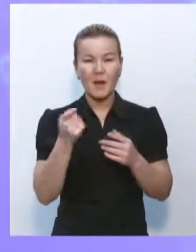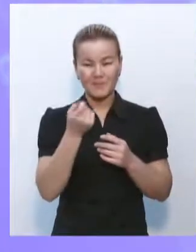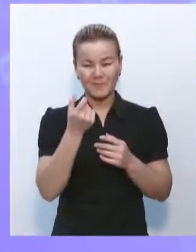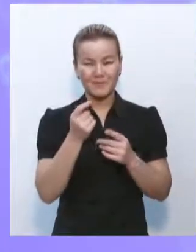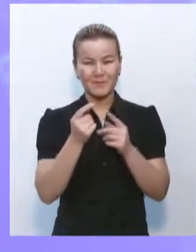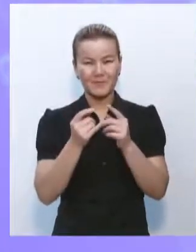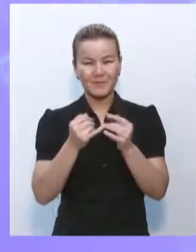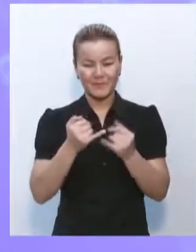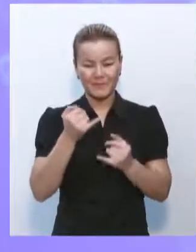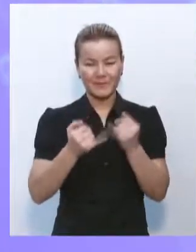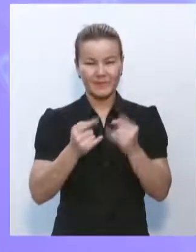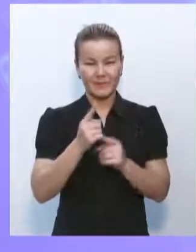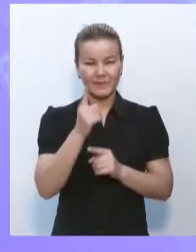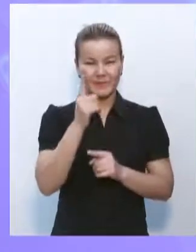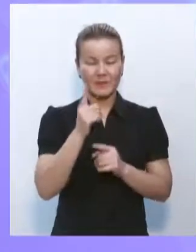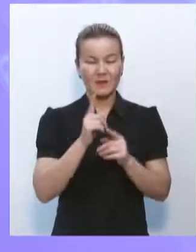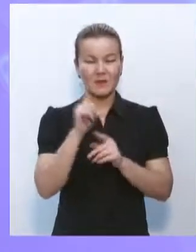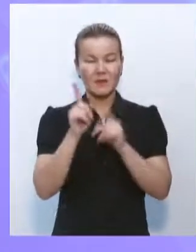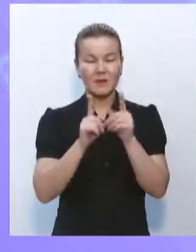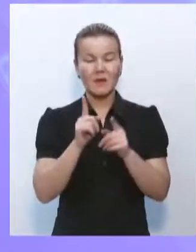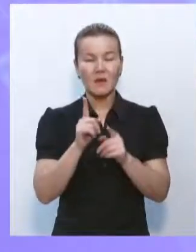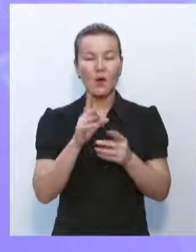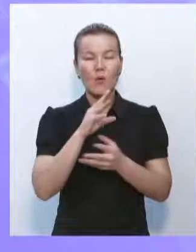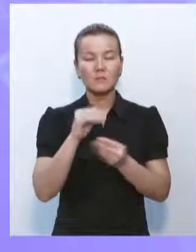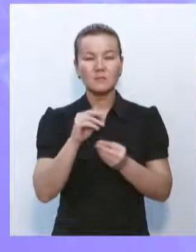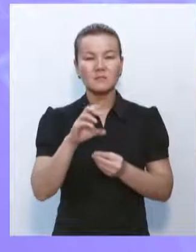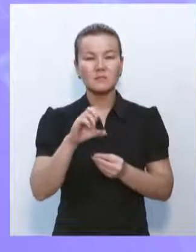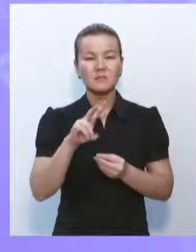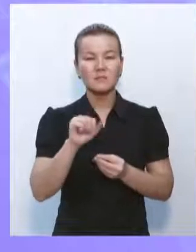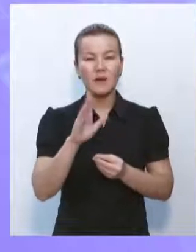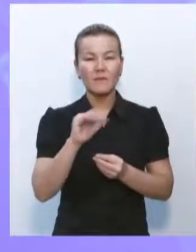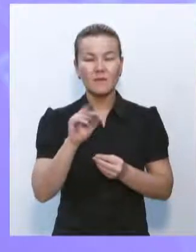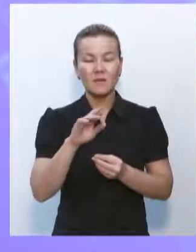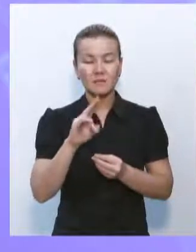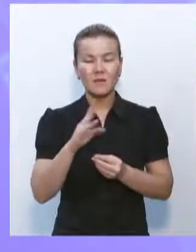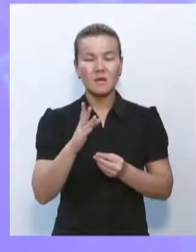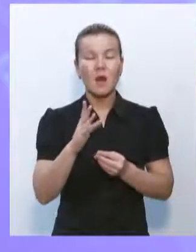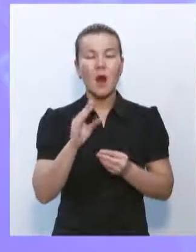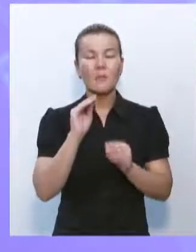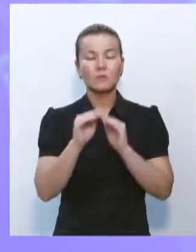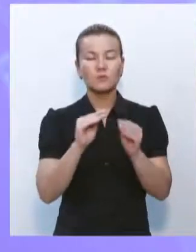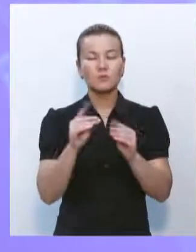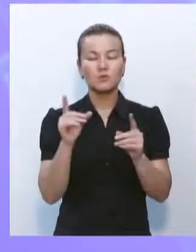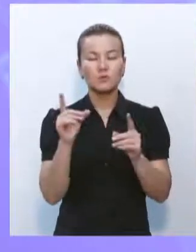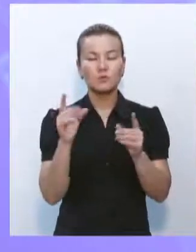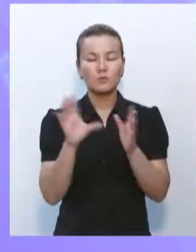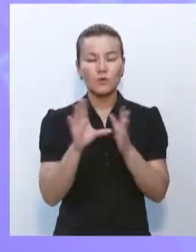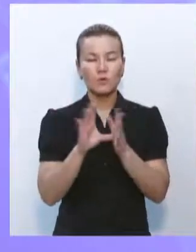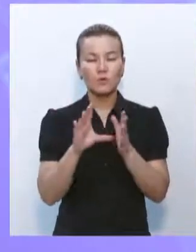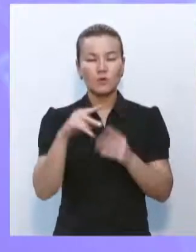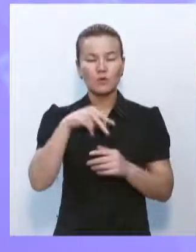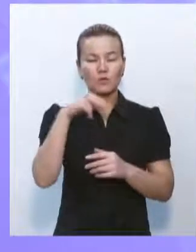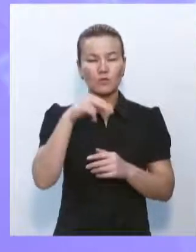– общеславянское название, образовано с помощью суффикса «ица»